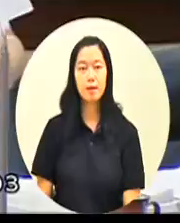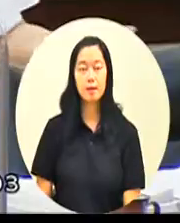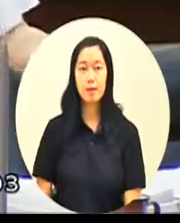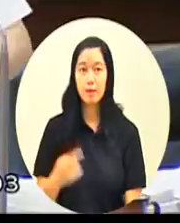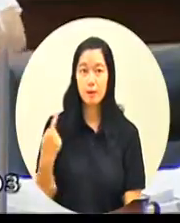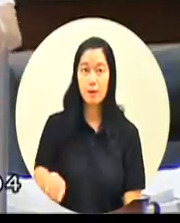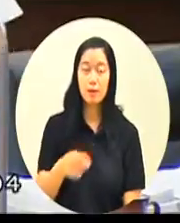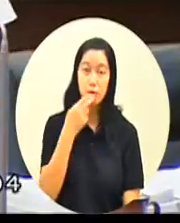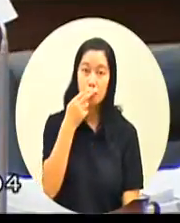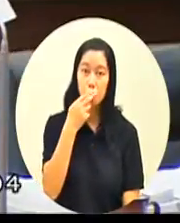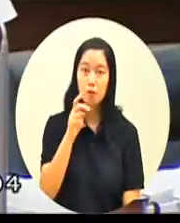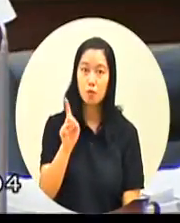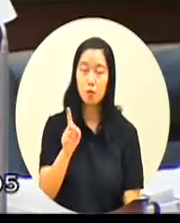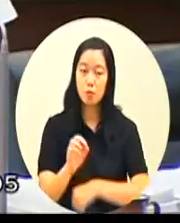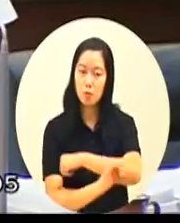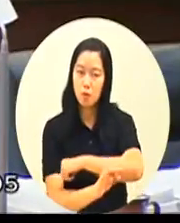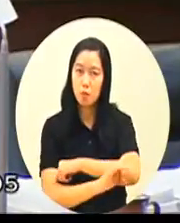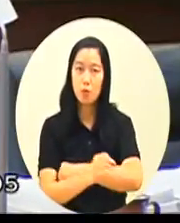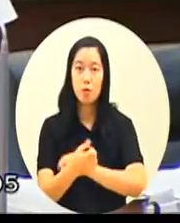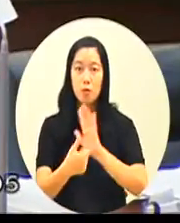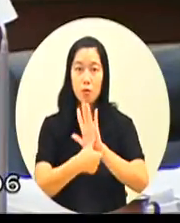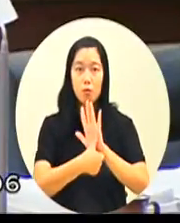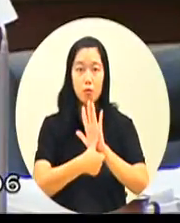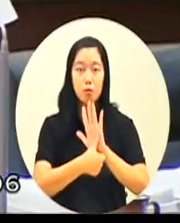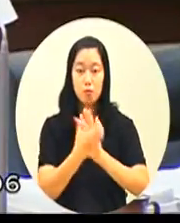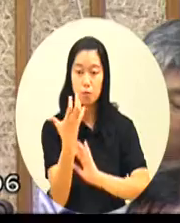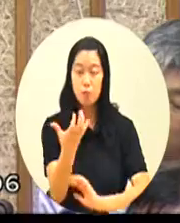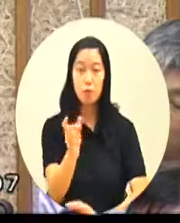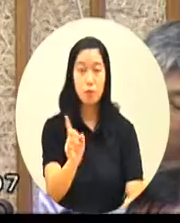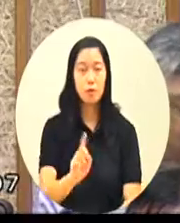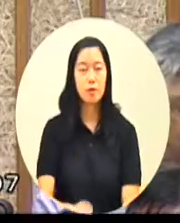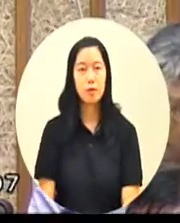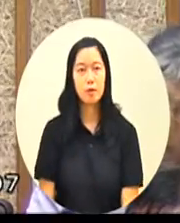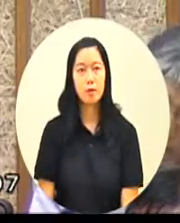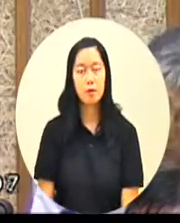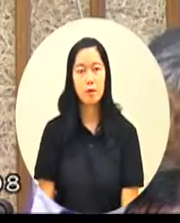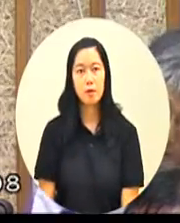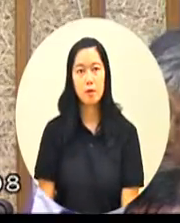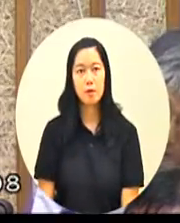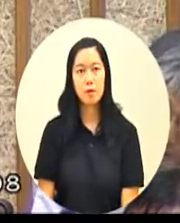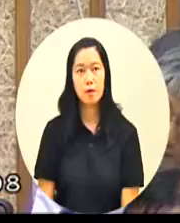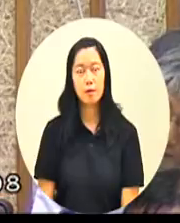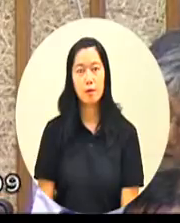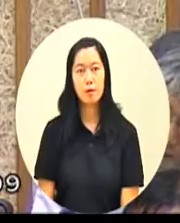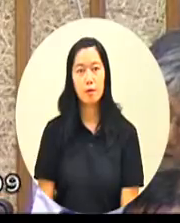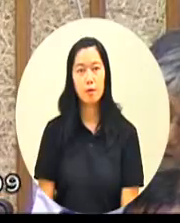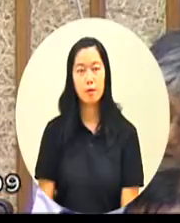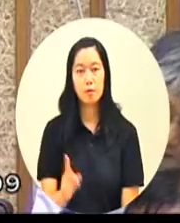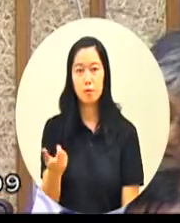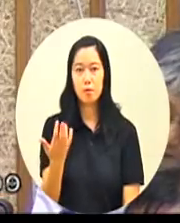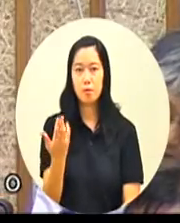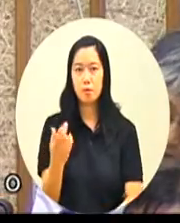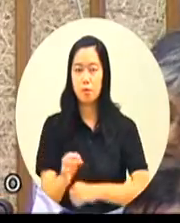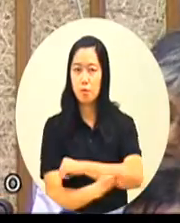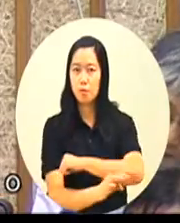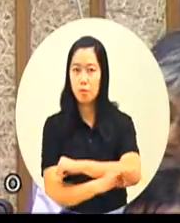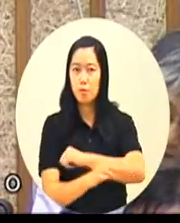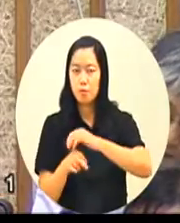查到的私烟哪一个品牌最多？ 私烟是我们那个大部分都是走私的白牌，